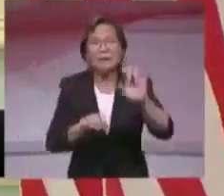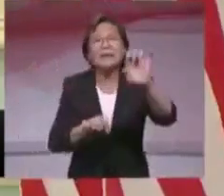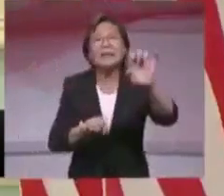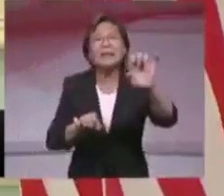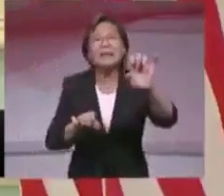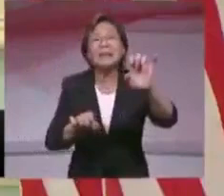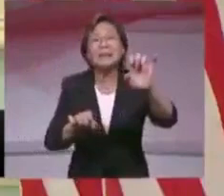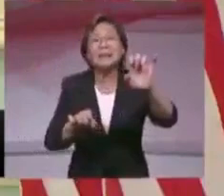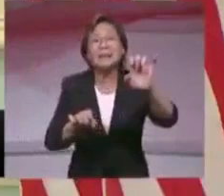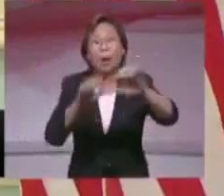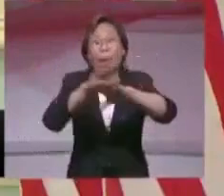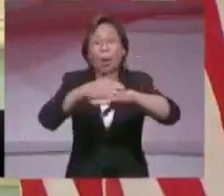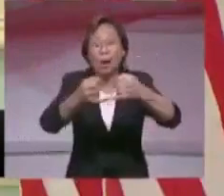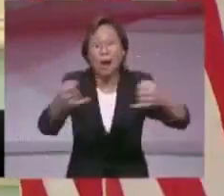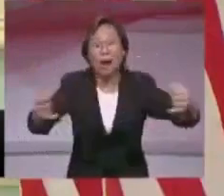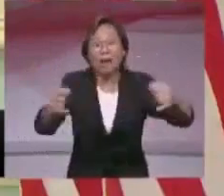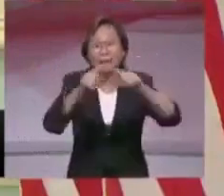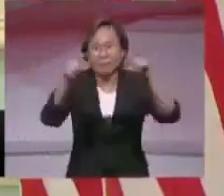ini.